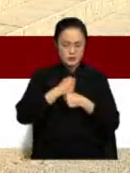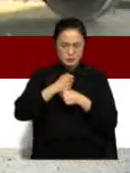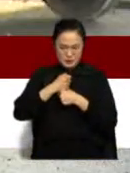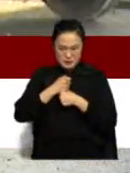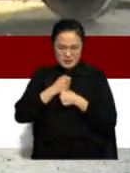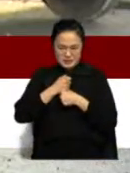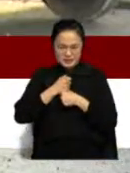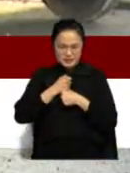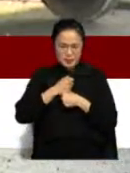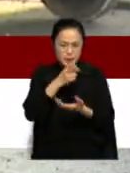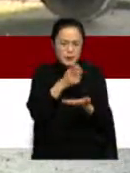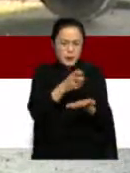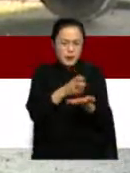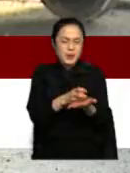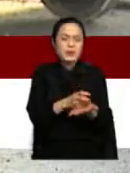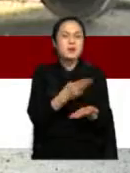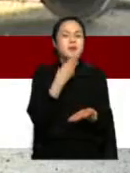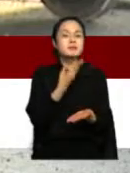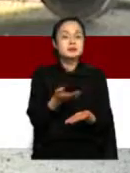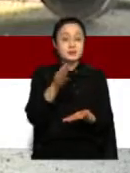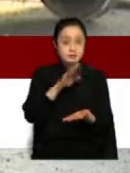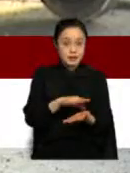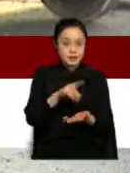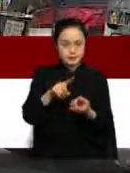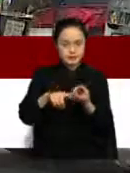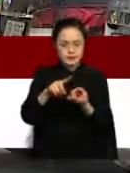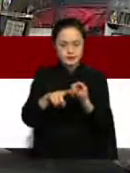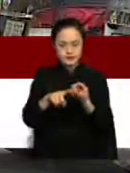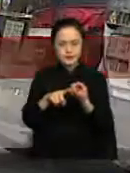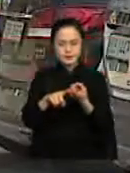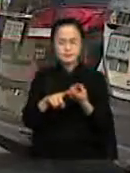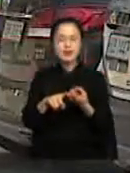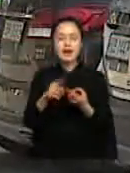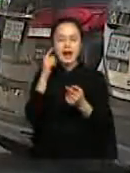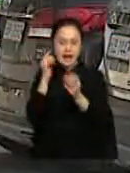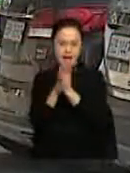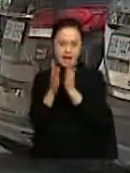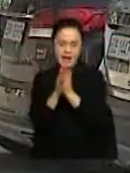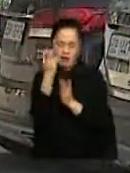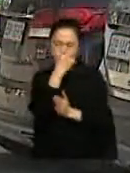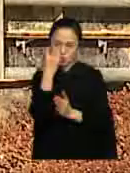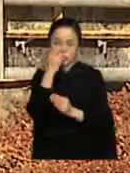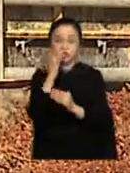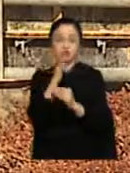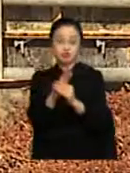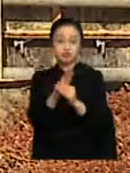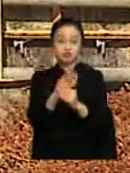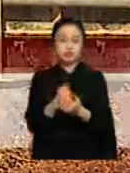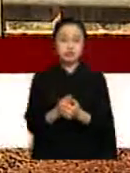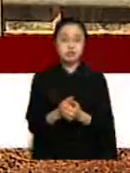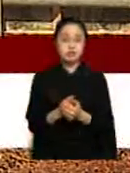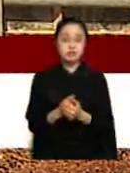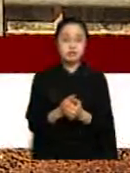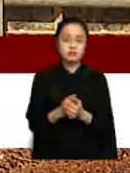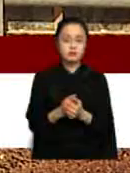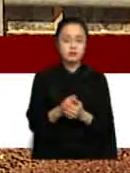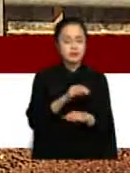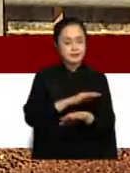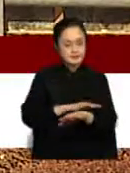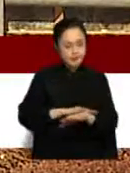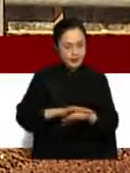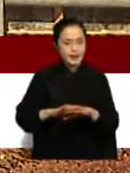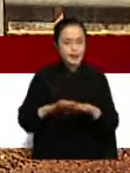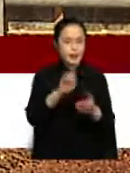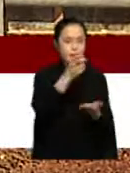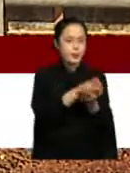없지만 관련 법률에 따라 공사장 안전을 관리하고 있어 문제가 없다는 입장입니다. 공사장 뭐 안전관리 지침이나 이런